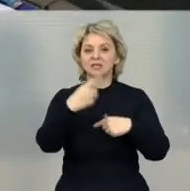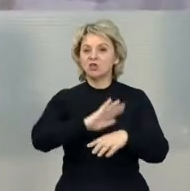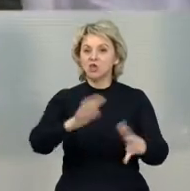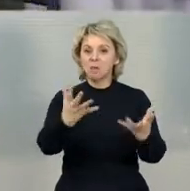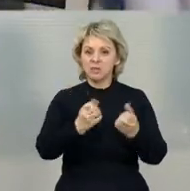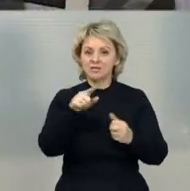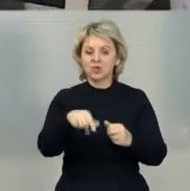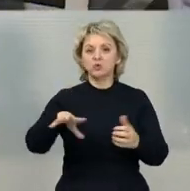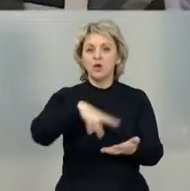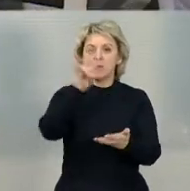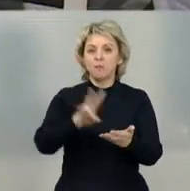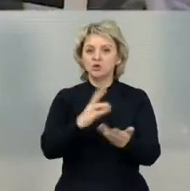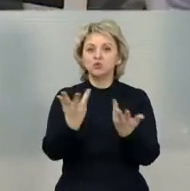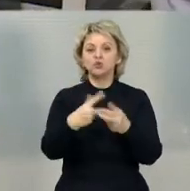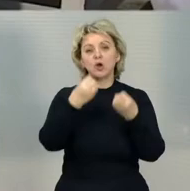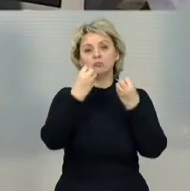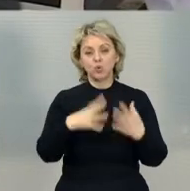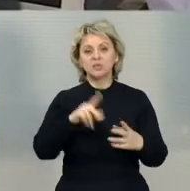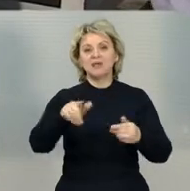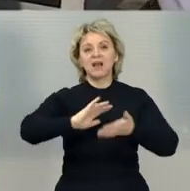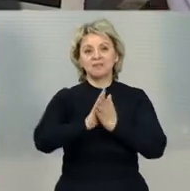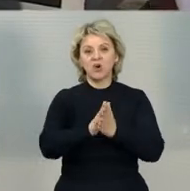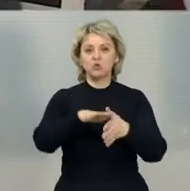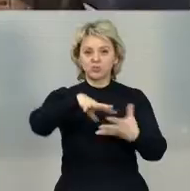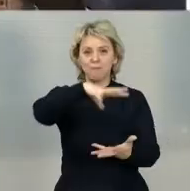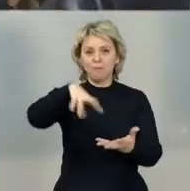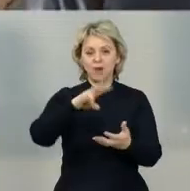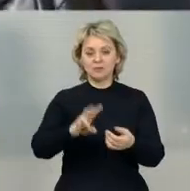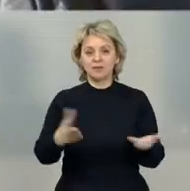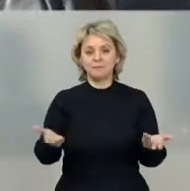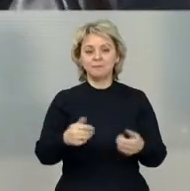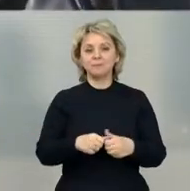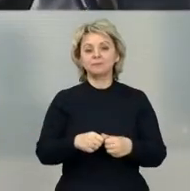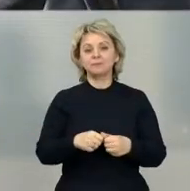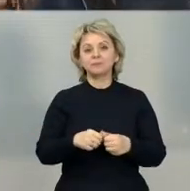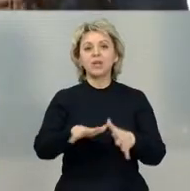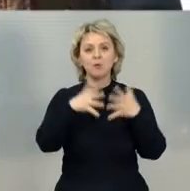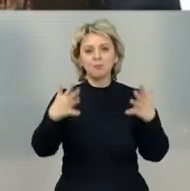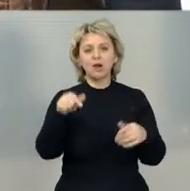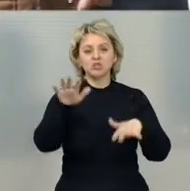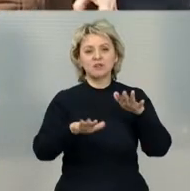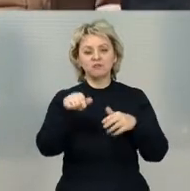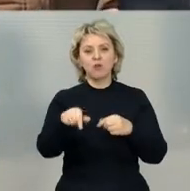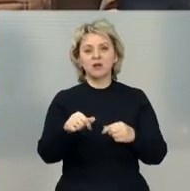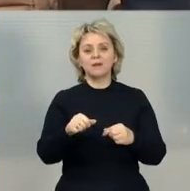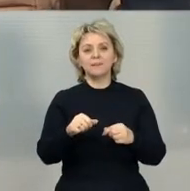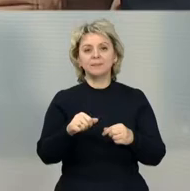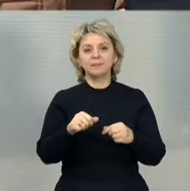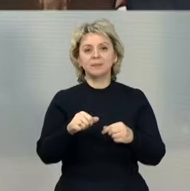признают и Пасху засчитают просто как творожное изделие. Самая большая плитка творога.